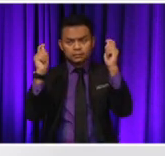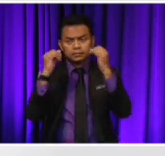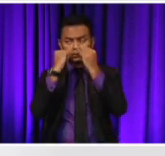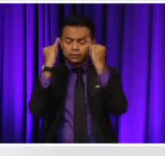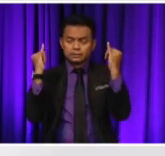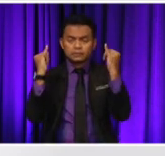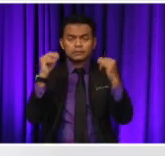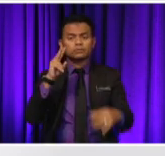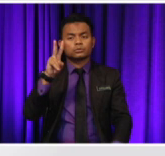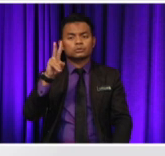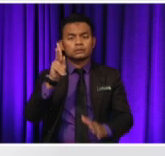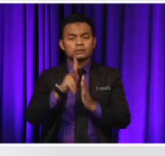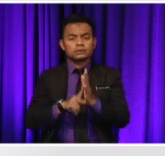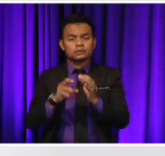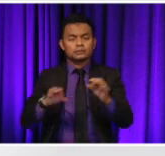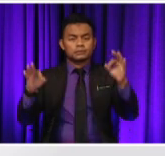pengurusan